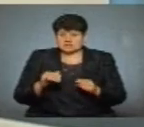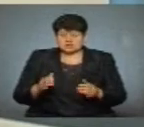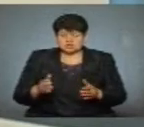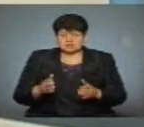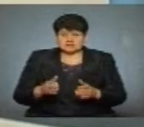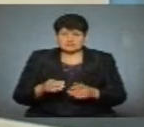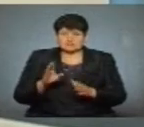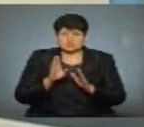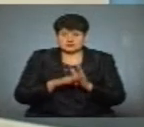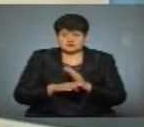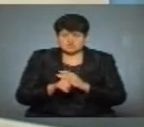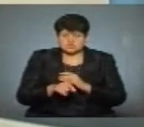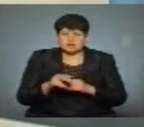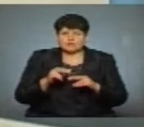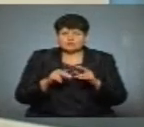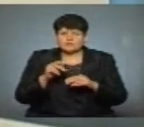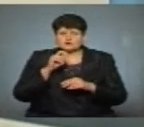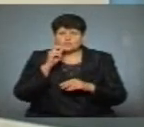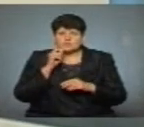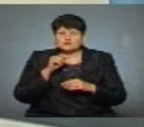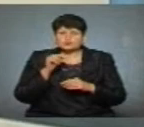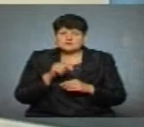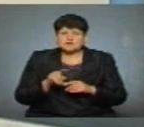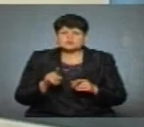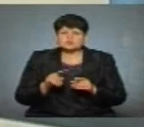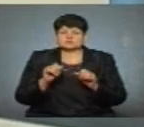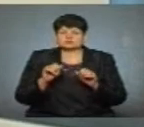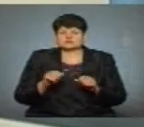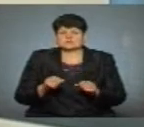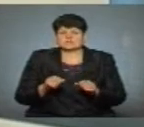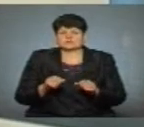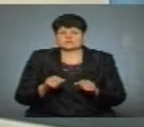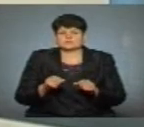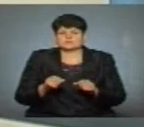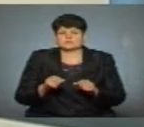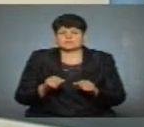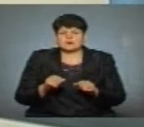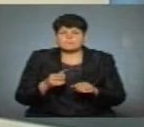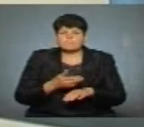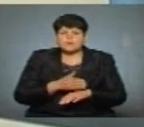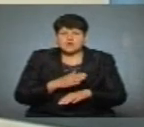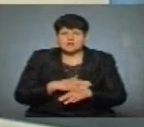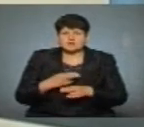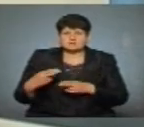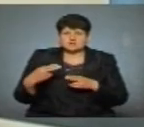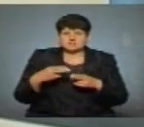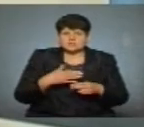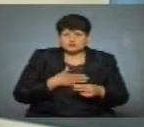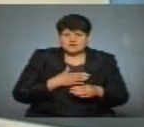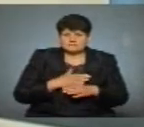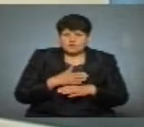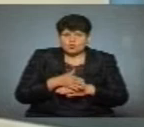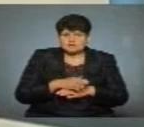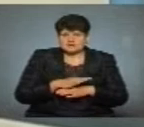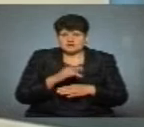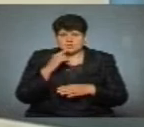і підліші. І будувати так Україну, щоб, ну, можливо, це пафосно буде звучати, але щоб поляки їздили до нас в гості, а, скажімо так,